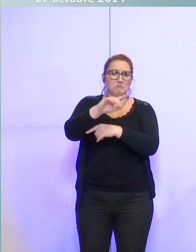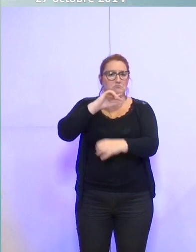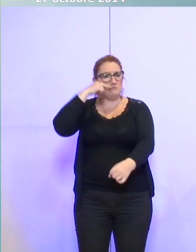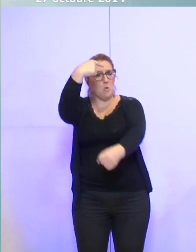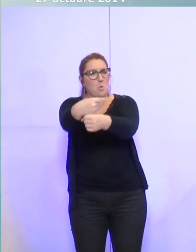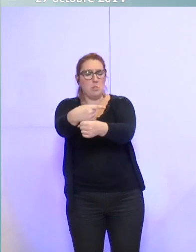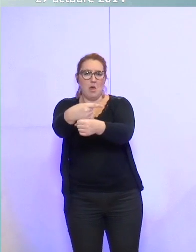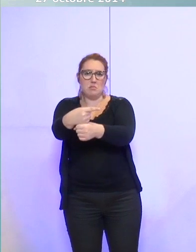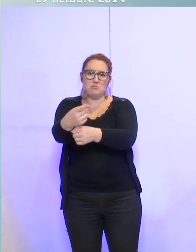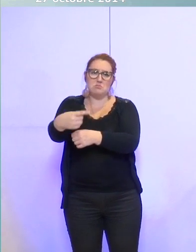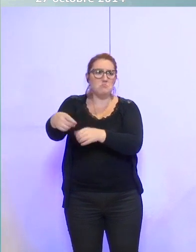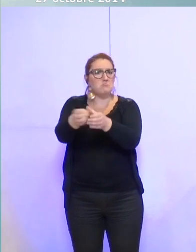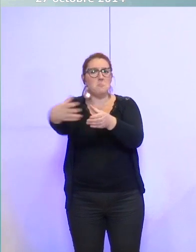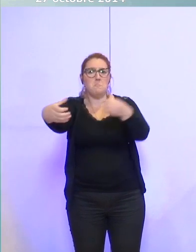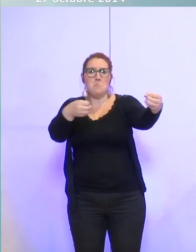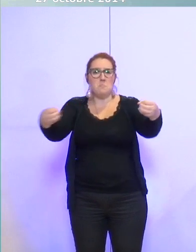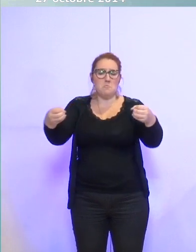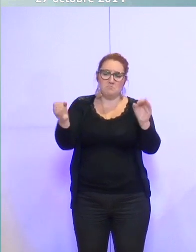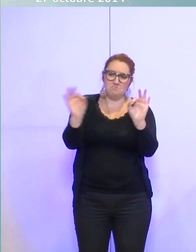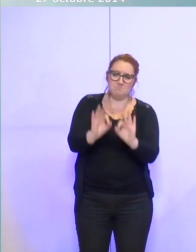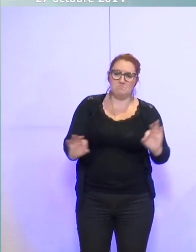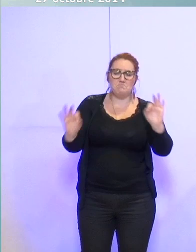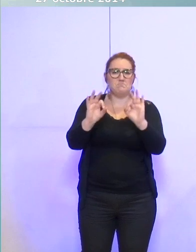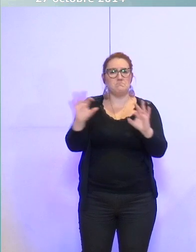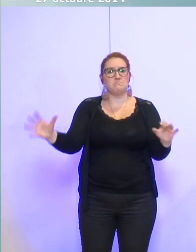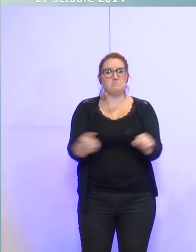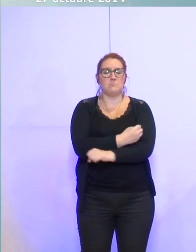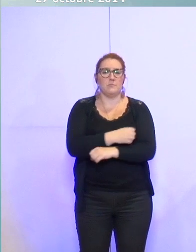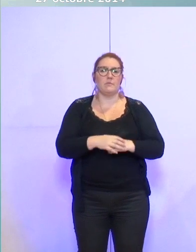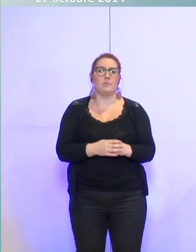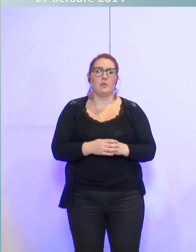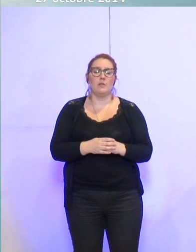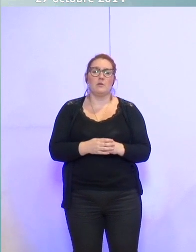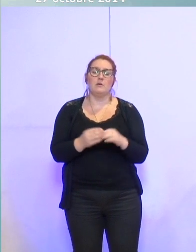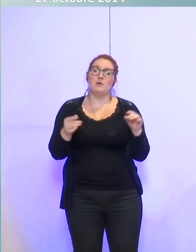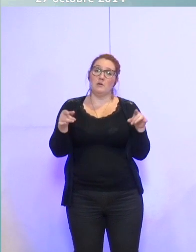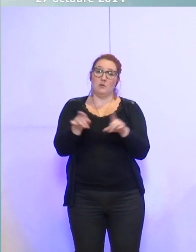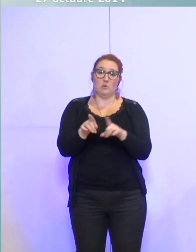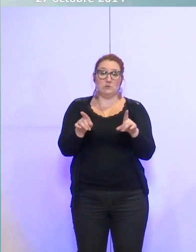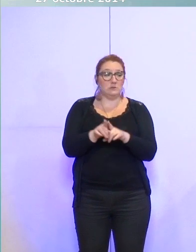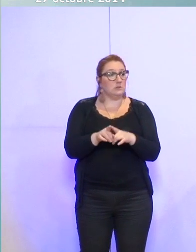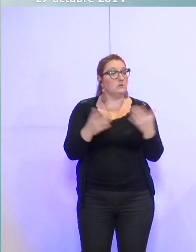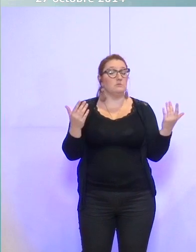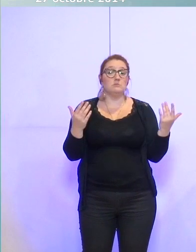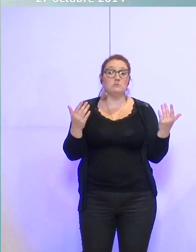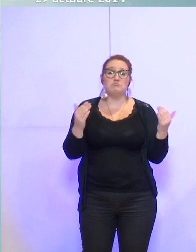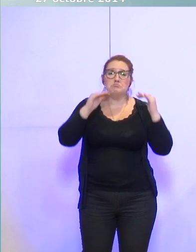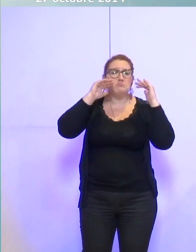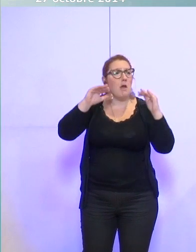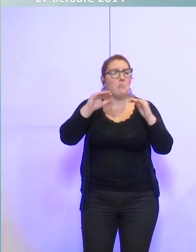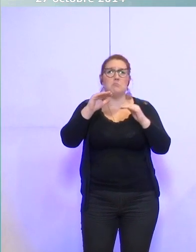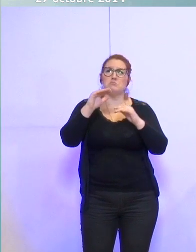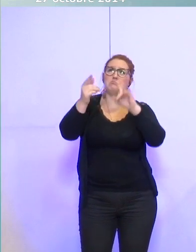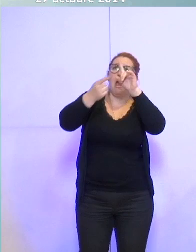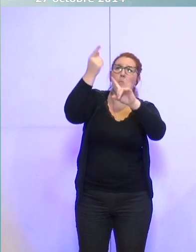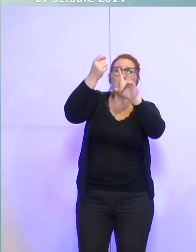n'a été prononcée. Et sur le fond, aucune cause, aussi légitime soit-elle,